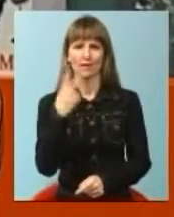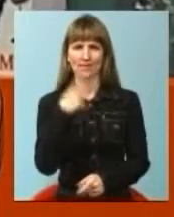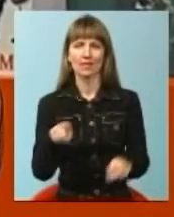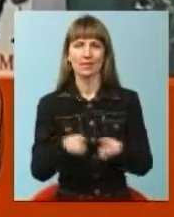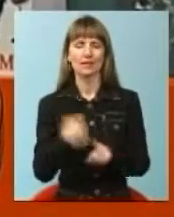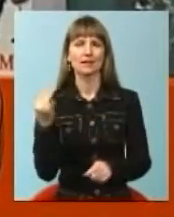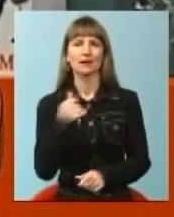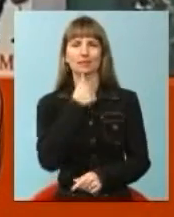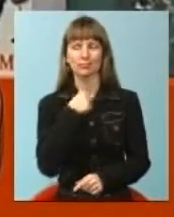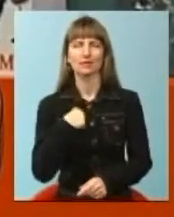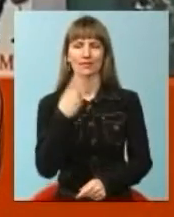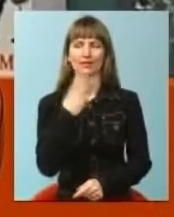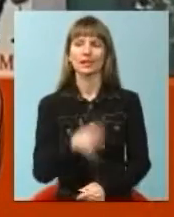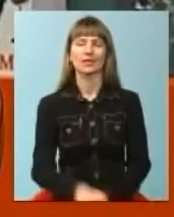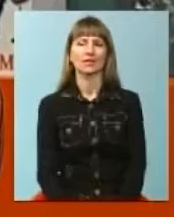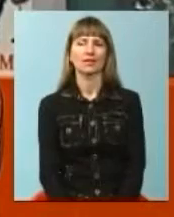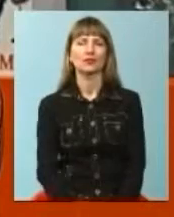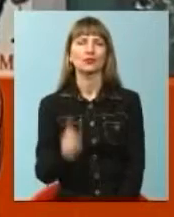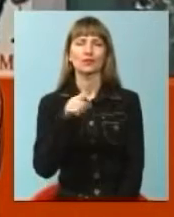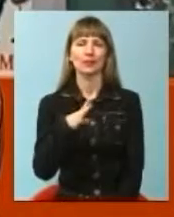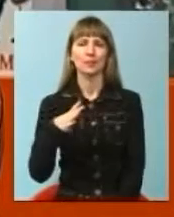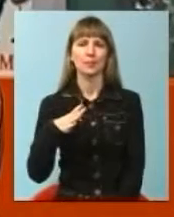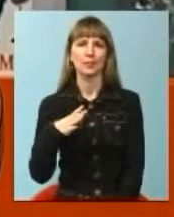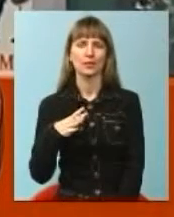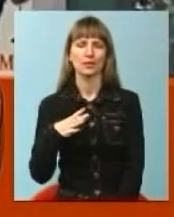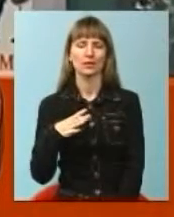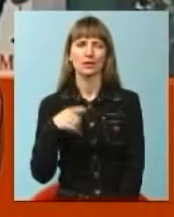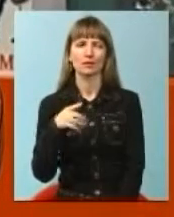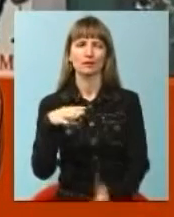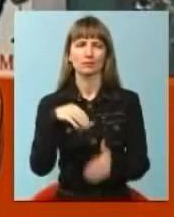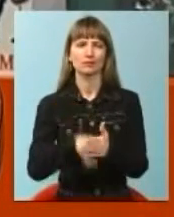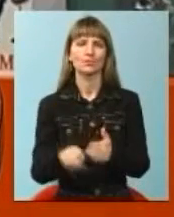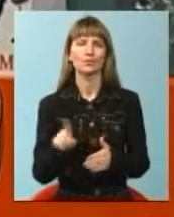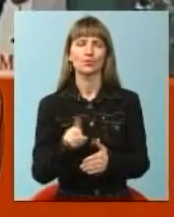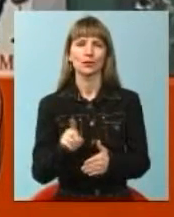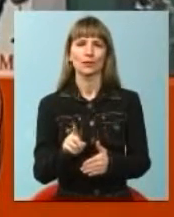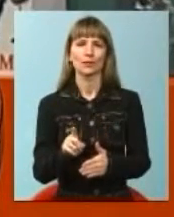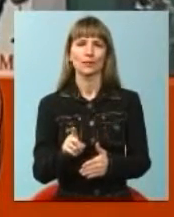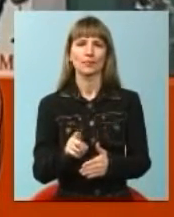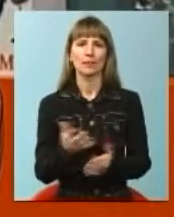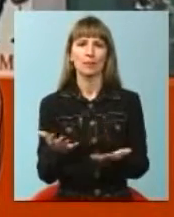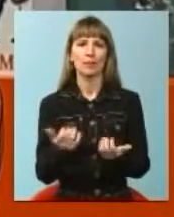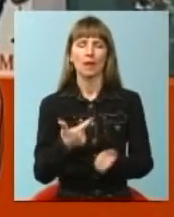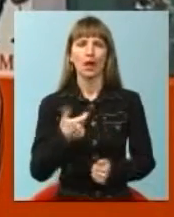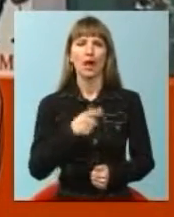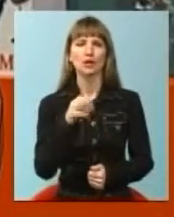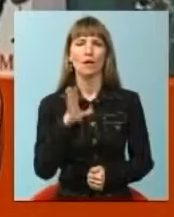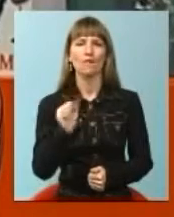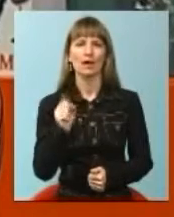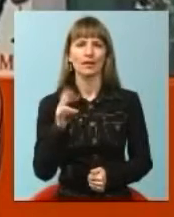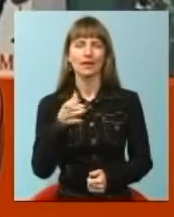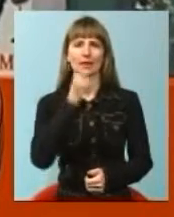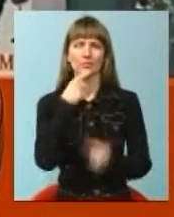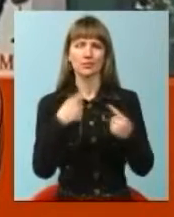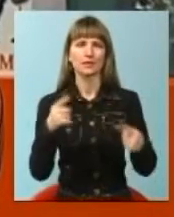цікаві досліди? Бачила один. Що там було? Його суть полягала у тому, що брали такі газовані напої